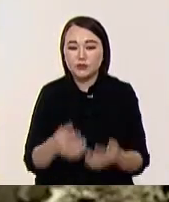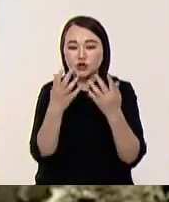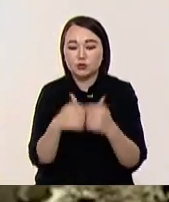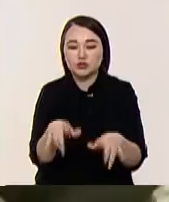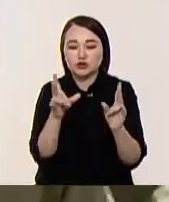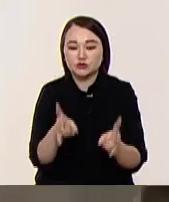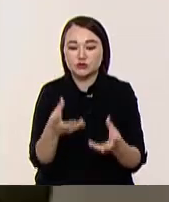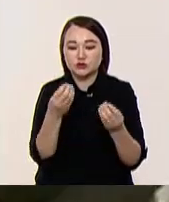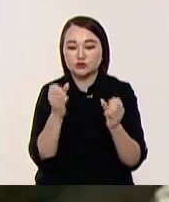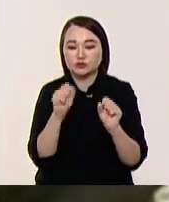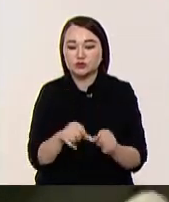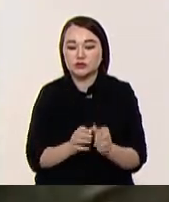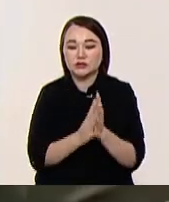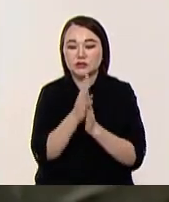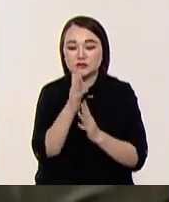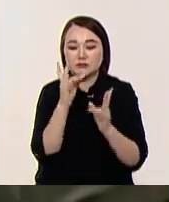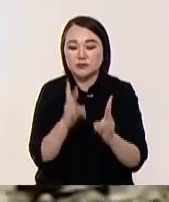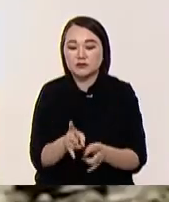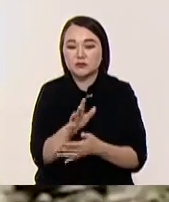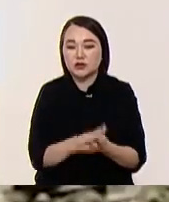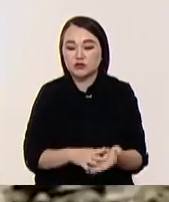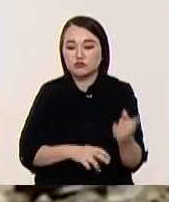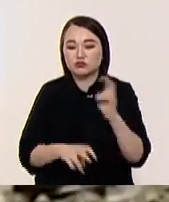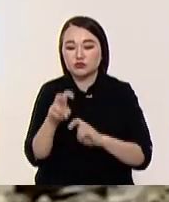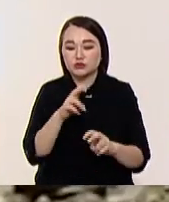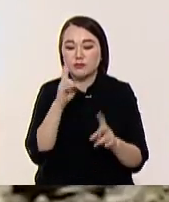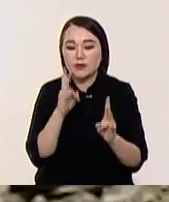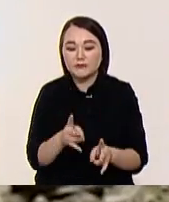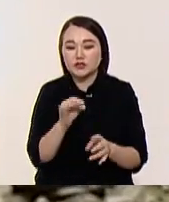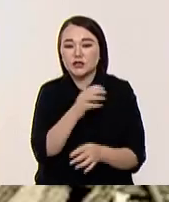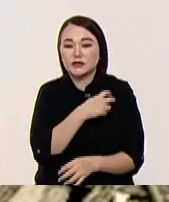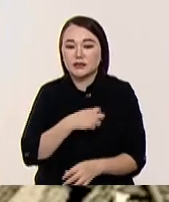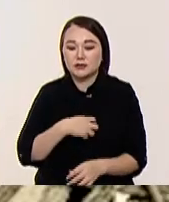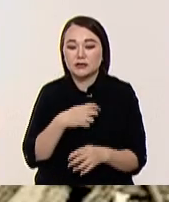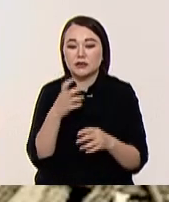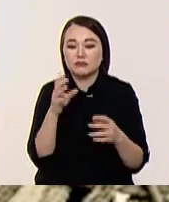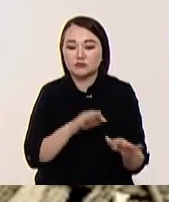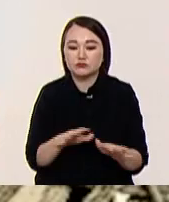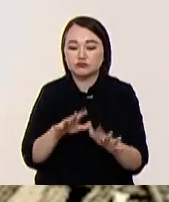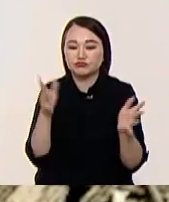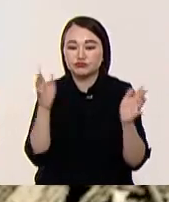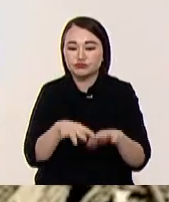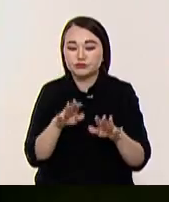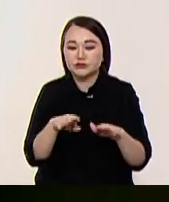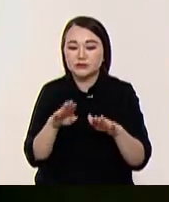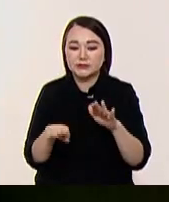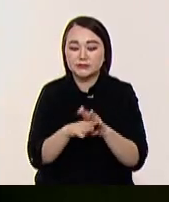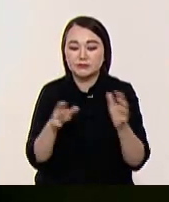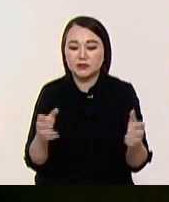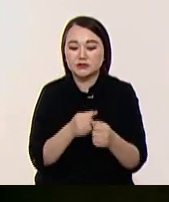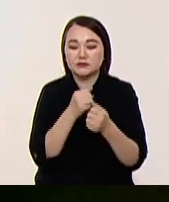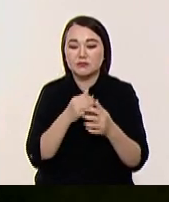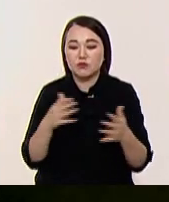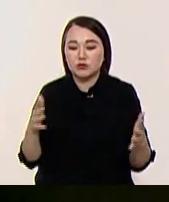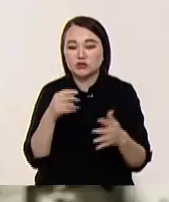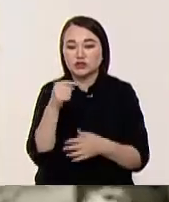Число жертв еще может расти. В зоне бедствия продолжаются поиски погибших и раненых. Из-под завалов на данный момент спасли более 1000